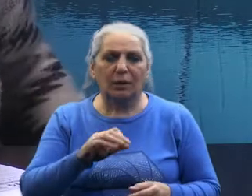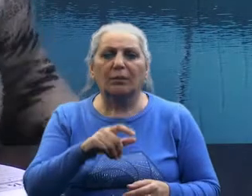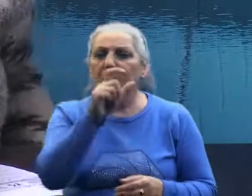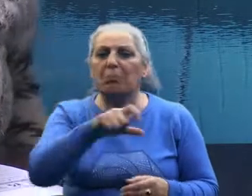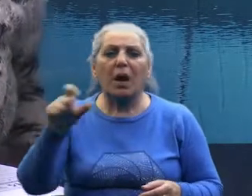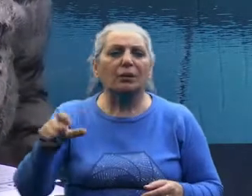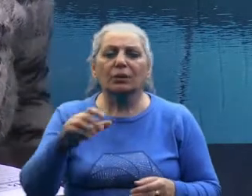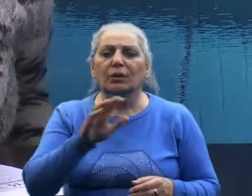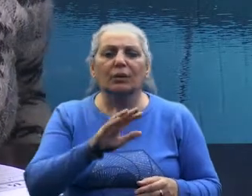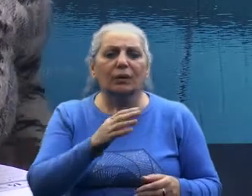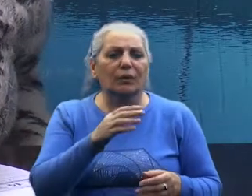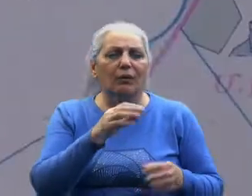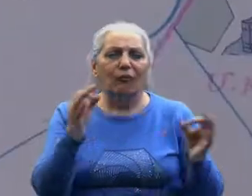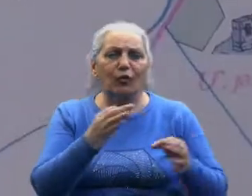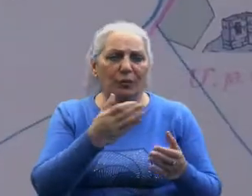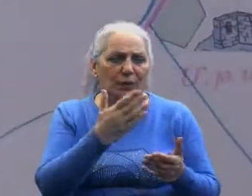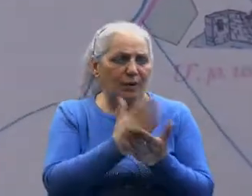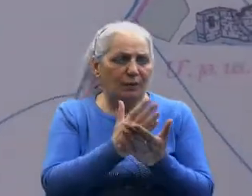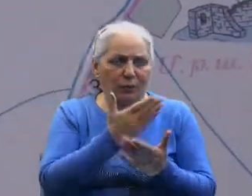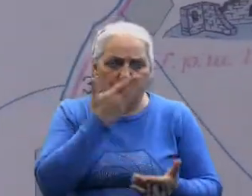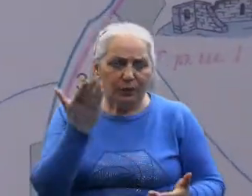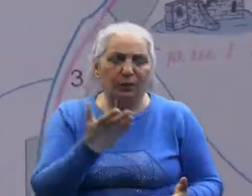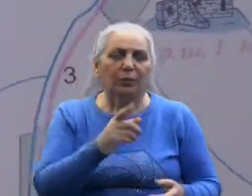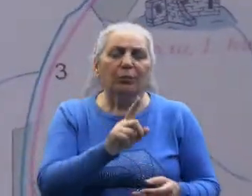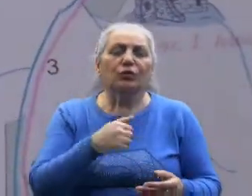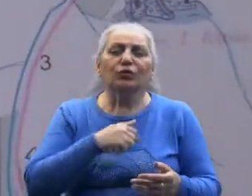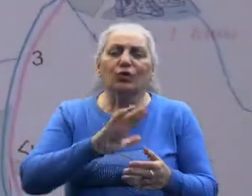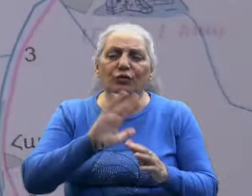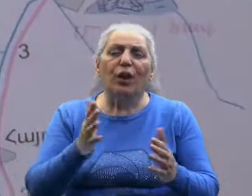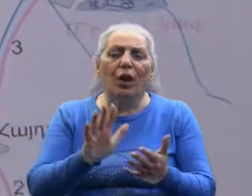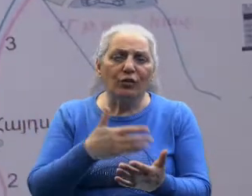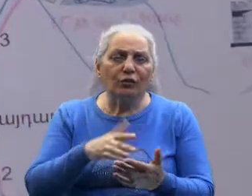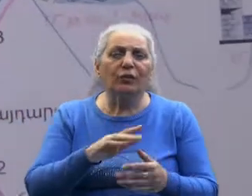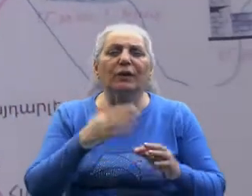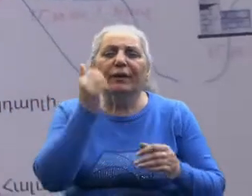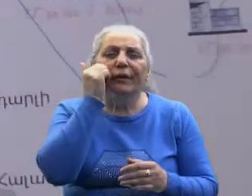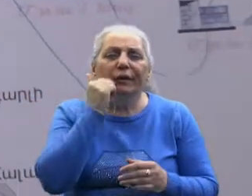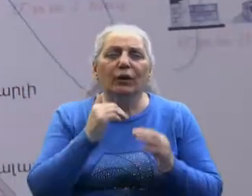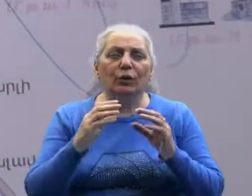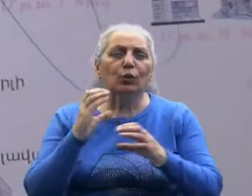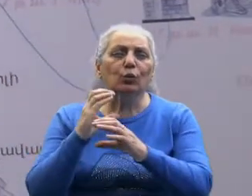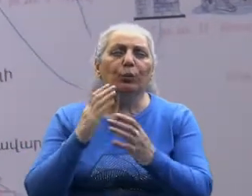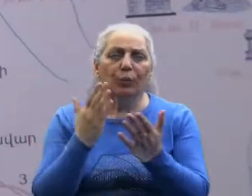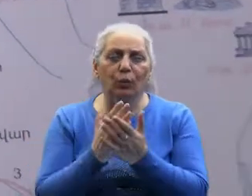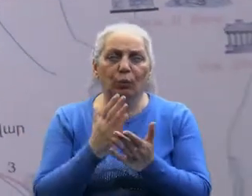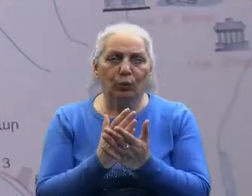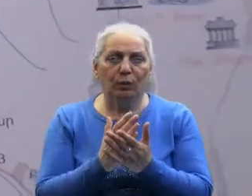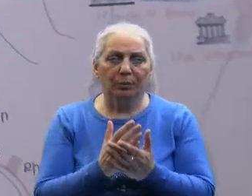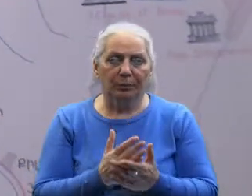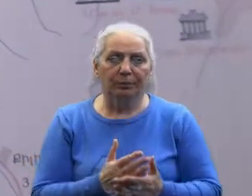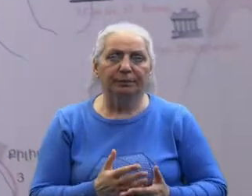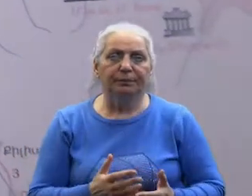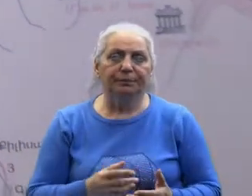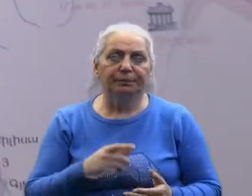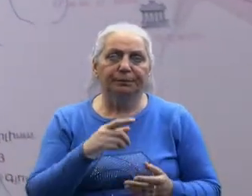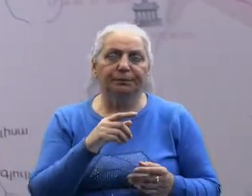Մարդիկ չեն բան արել, բայց ես գրել եմ, ասենք որ հաշվետվությունը գրել եմ, քանի հատ ֆին տնակ ունենք էլի, հա։ Այսինքն չեք